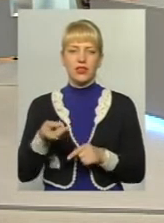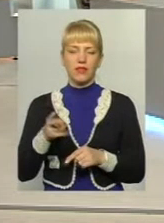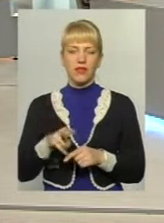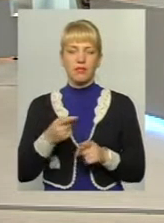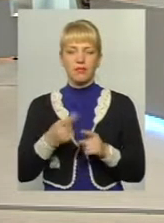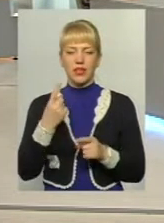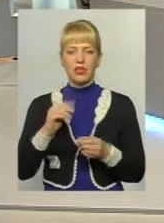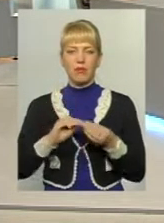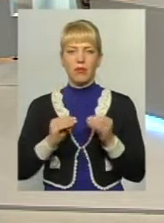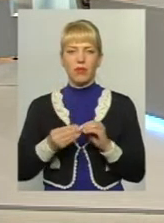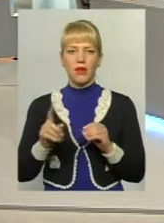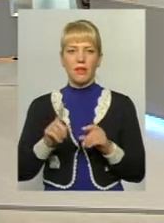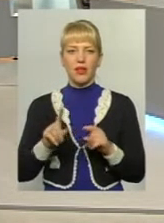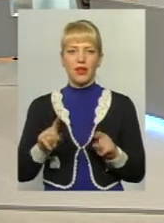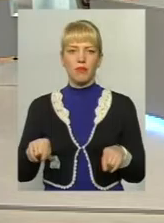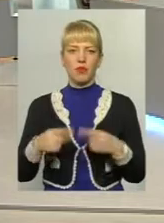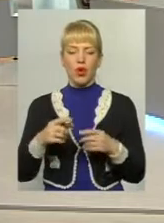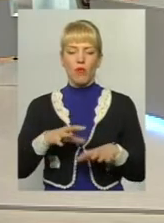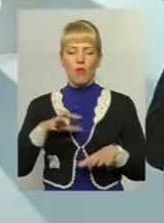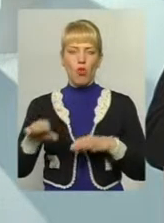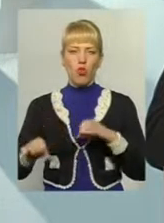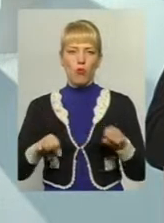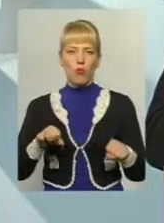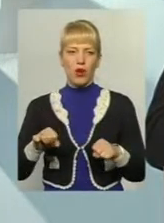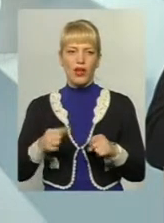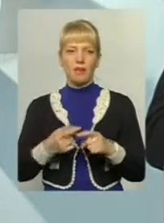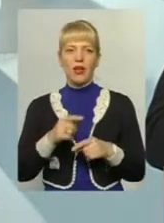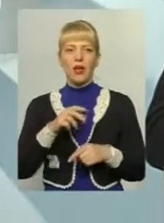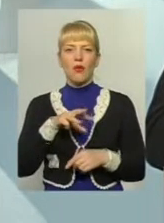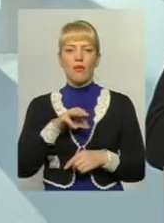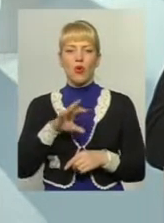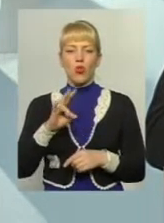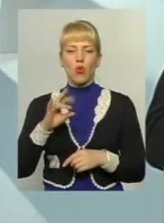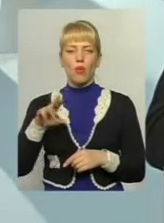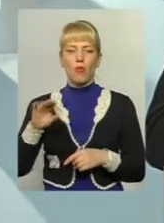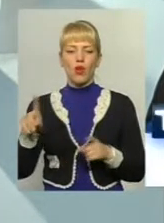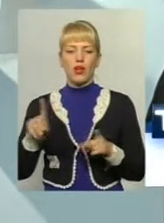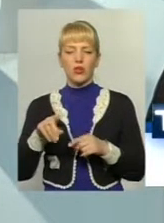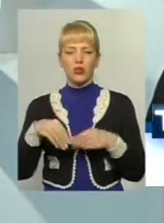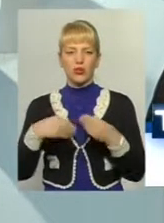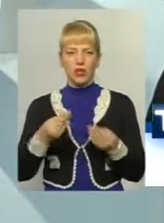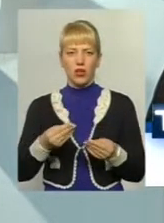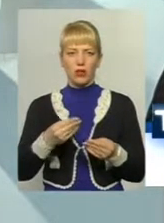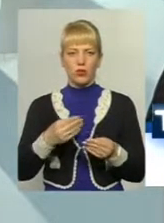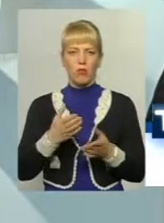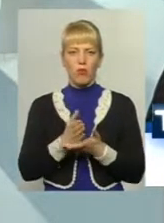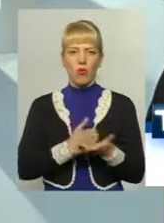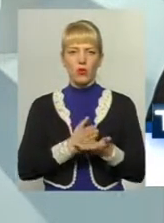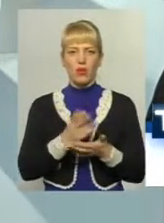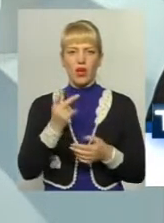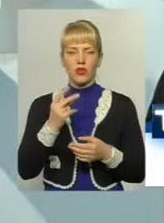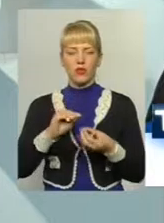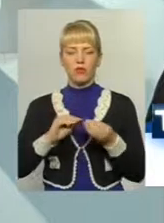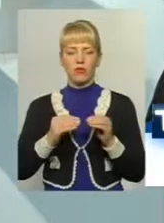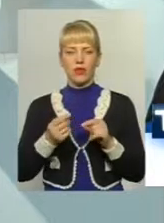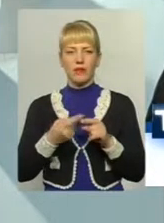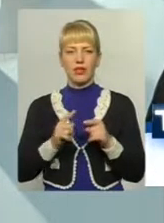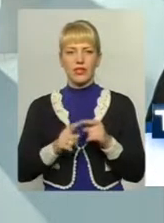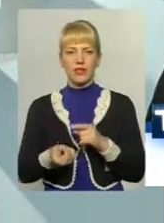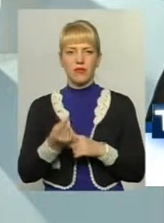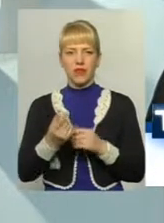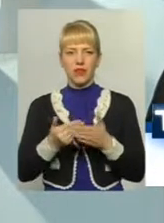цьому питанню, я думаю, що пане Олег, прокоментуйте. Так, власне, я би назвав основними проблемами ОСББ